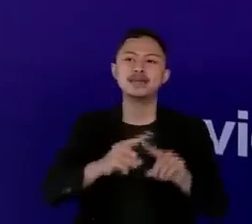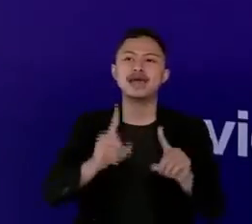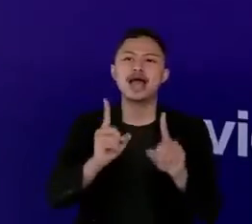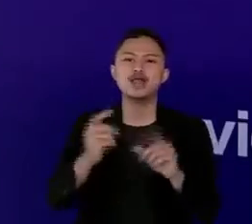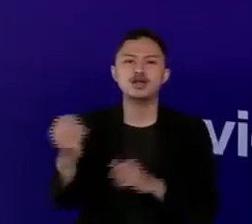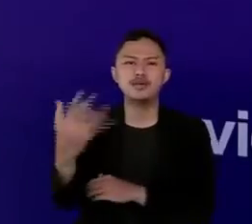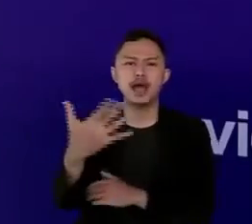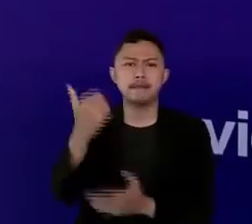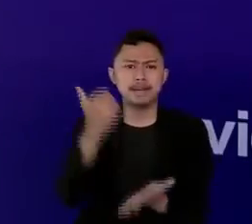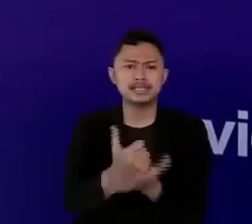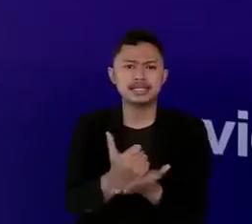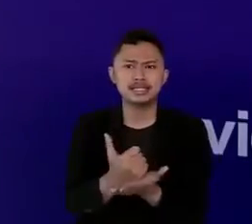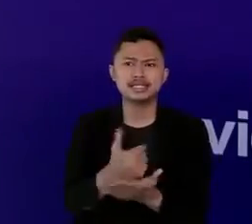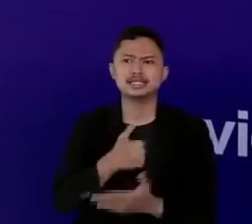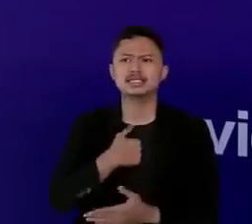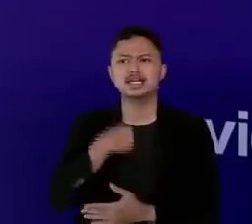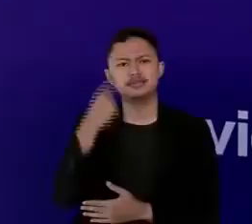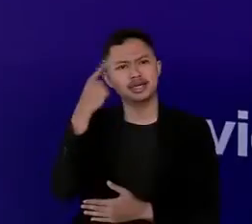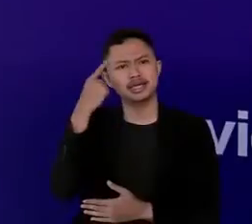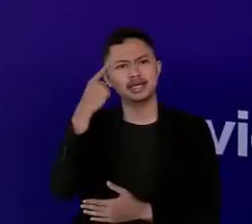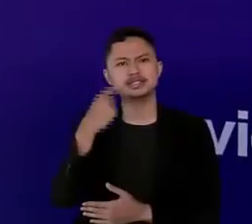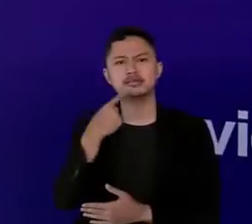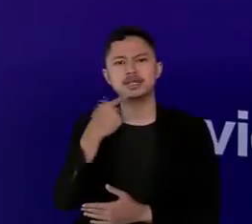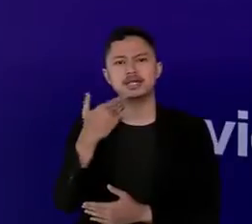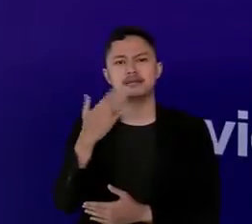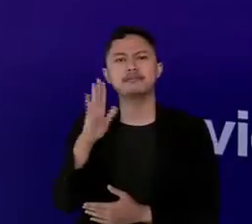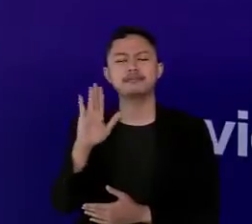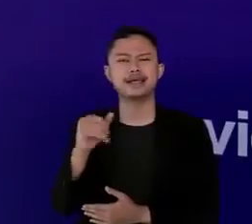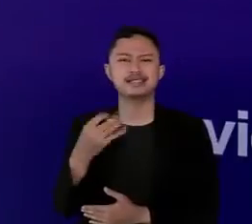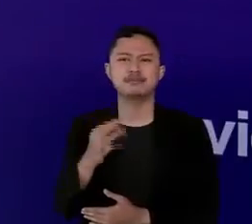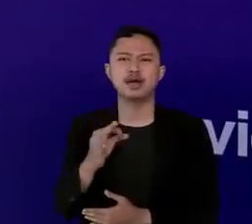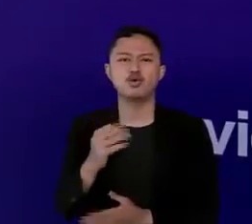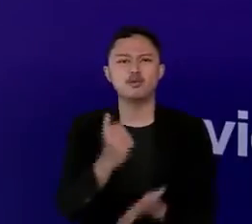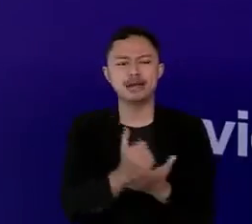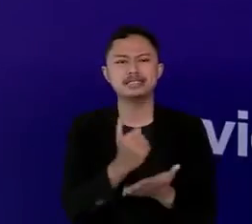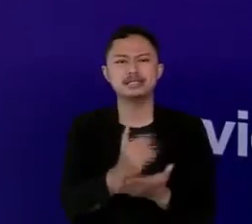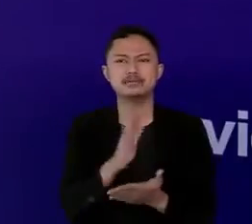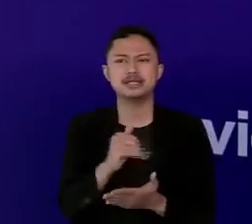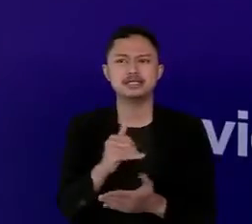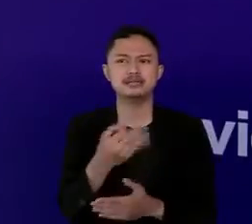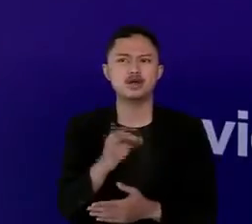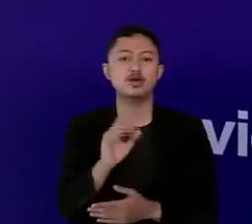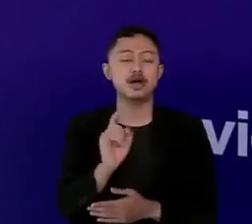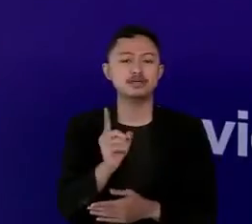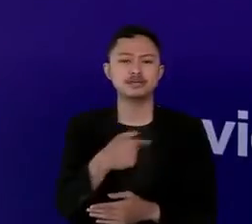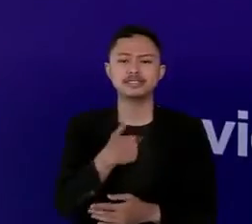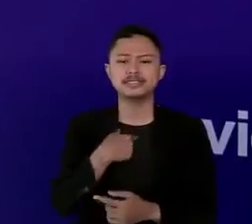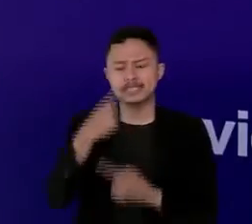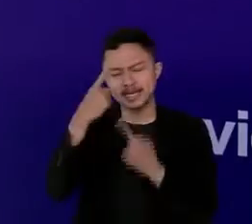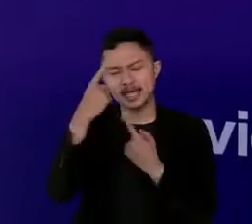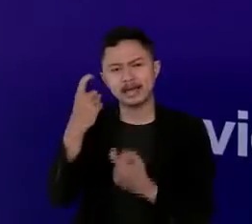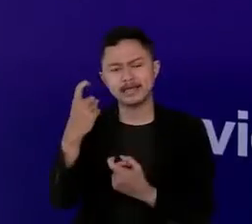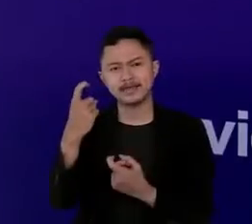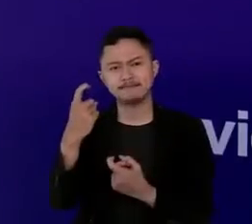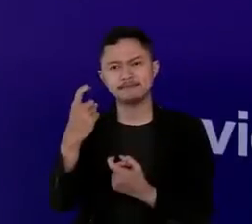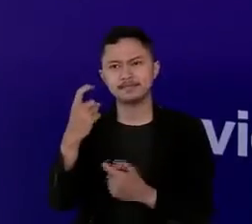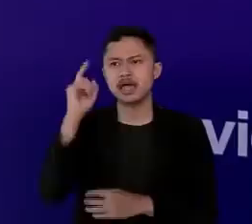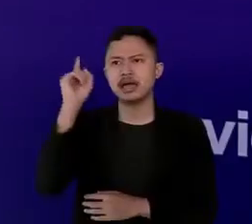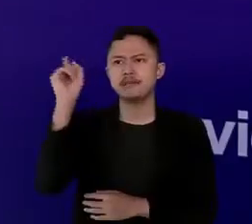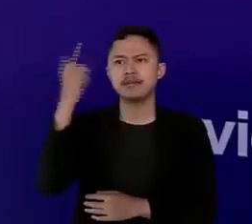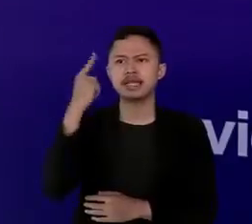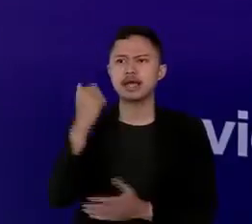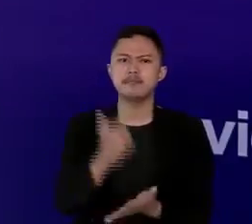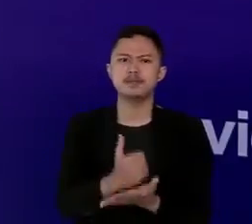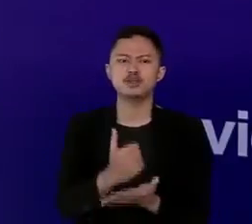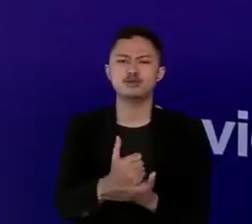kau dikatakan pasti saya kira itu terlalu dini mengatakan Pasti karena saya yakin pemerintah